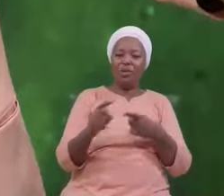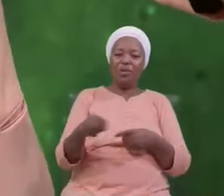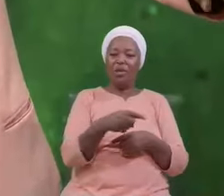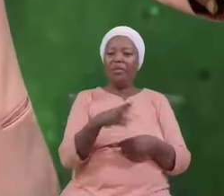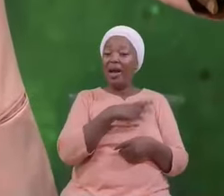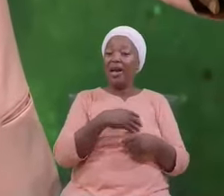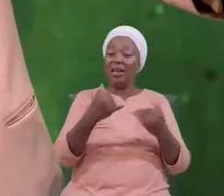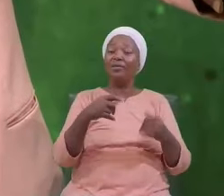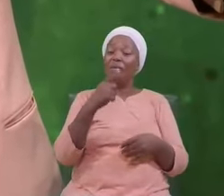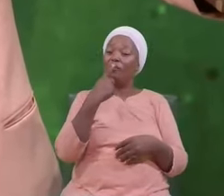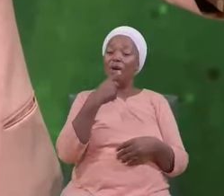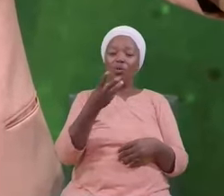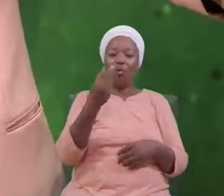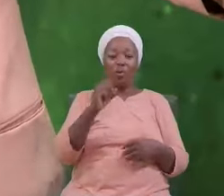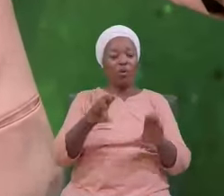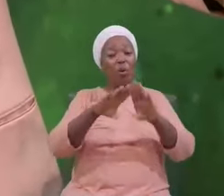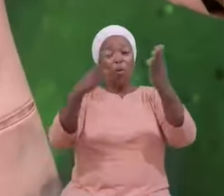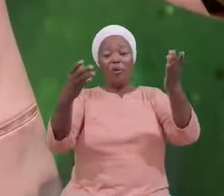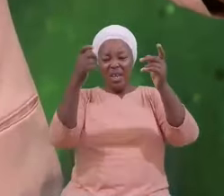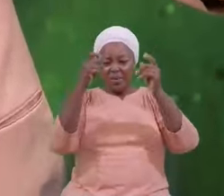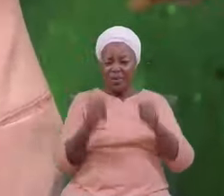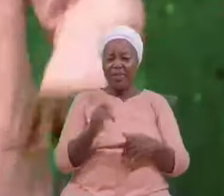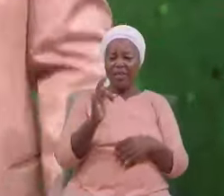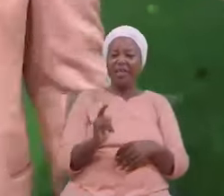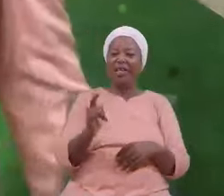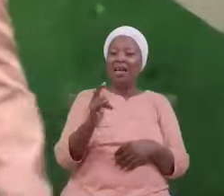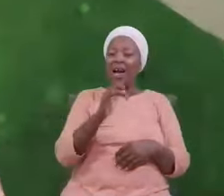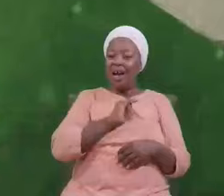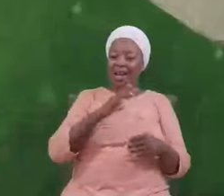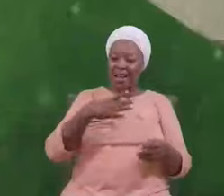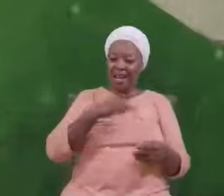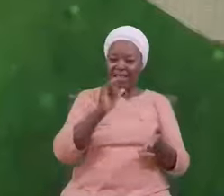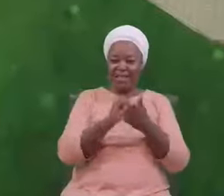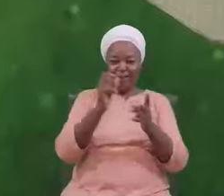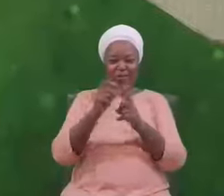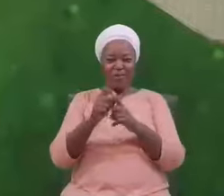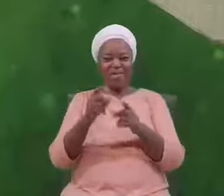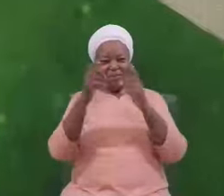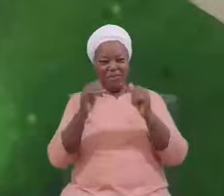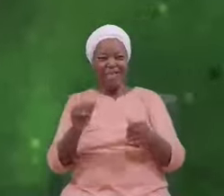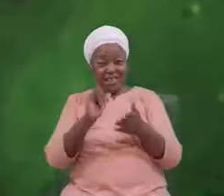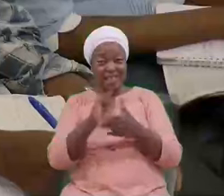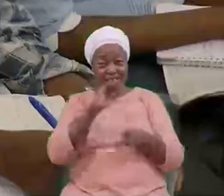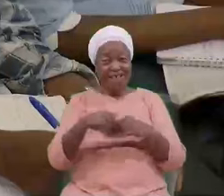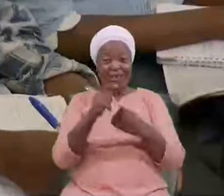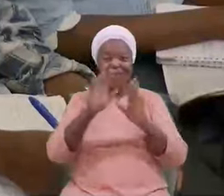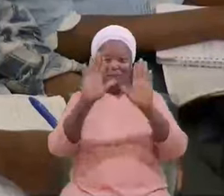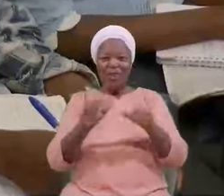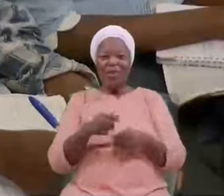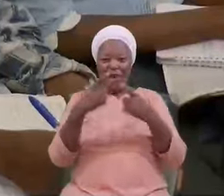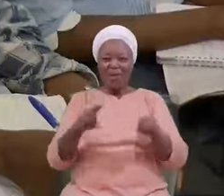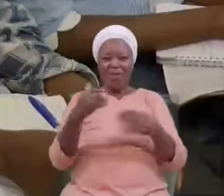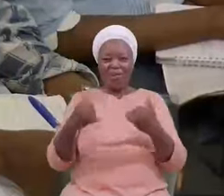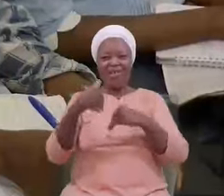sa langue, aussitôt, il a ouvert sa langue aussitôt. C'est ainsi que votre miracle viendra